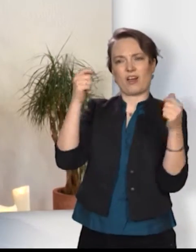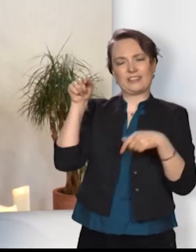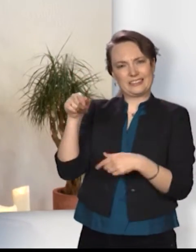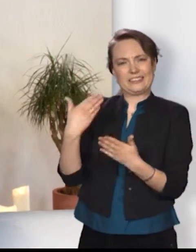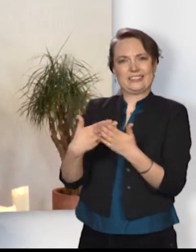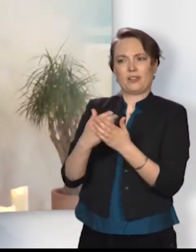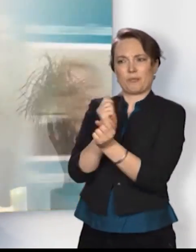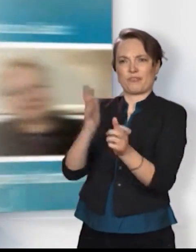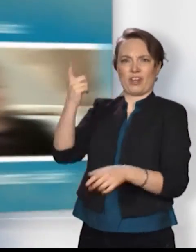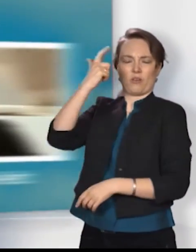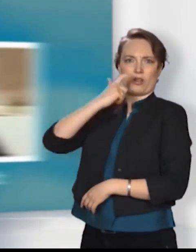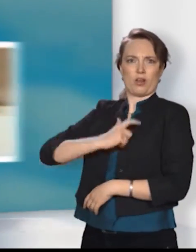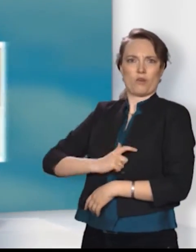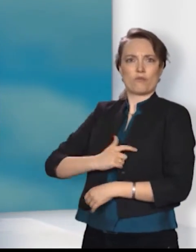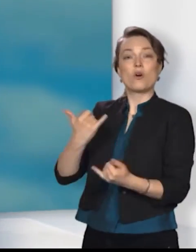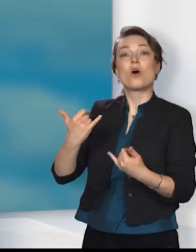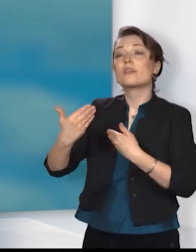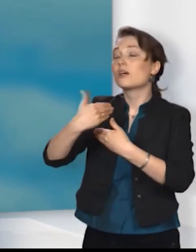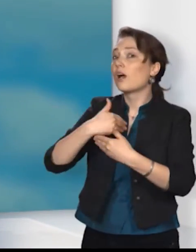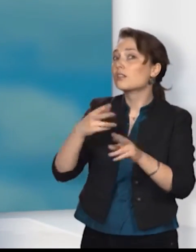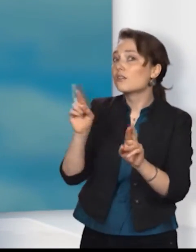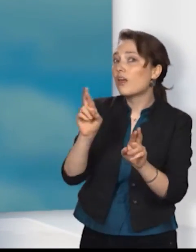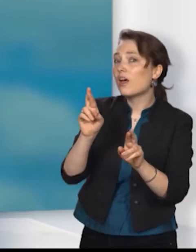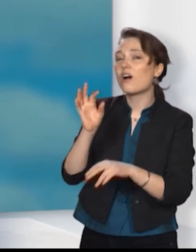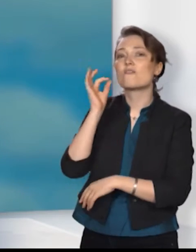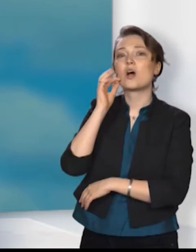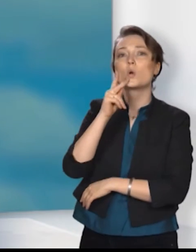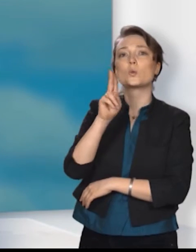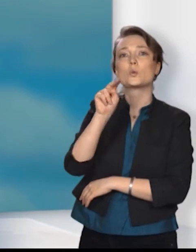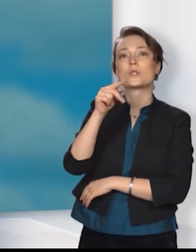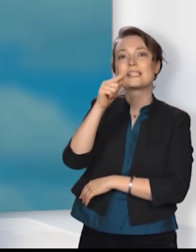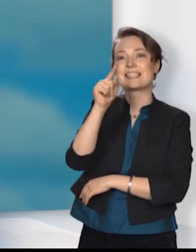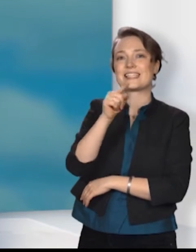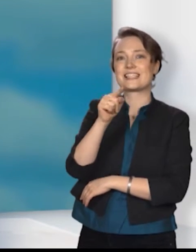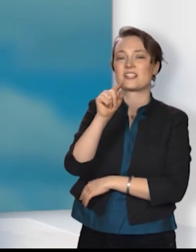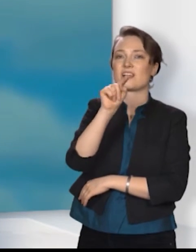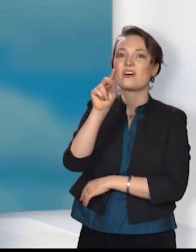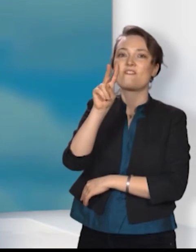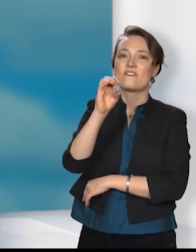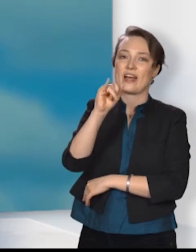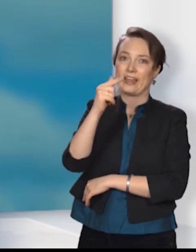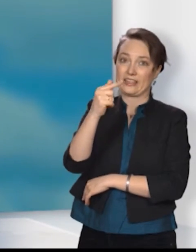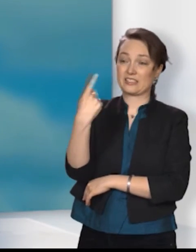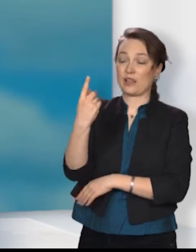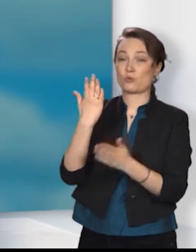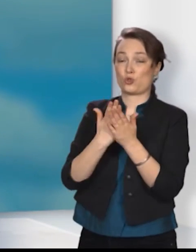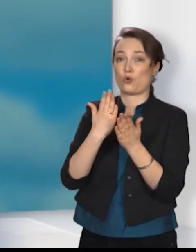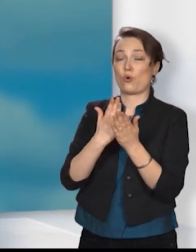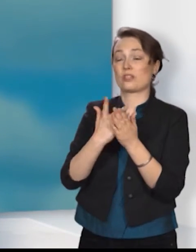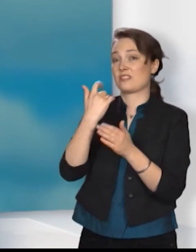auf Regine Kunz-Veit. Seit 20 Jahren trägt die Pfarrerin und Autorin Verantwortung für die Zeitschrift Frau und